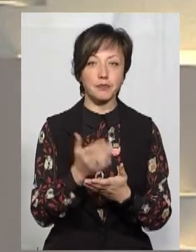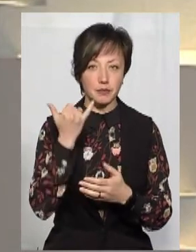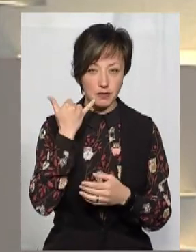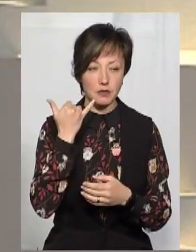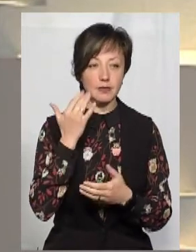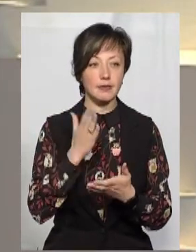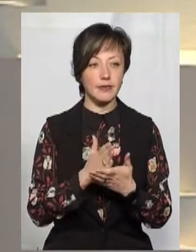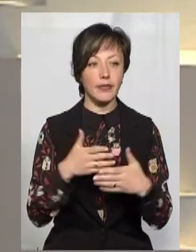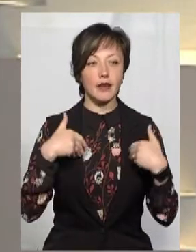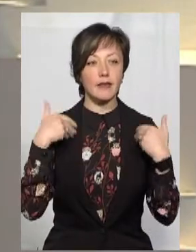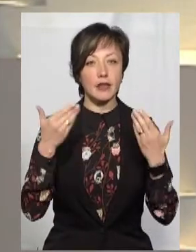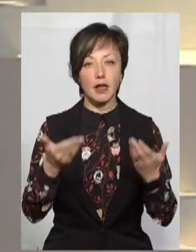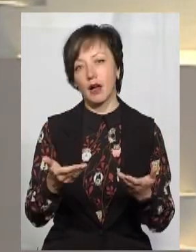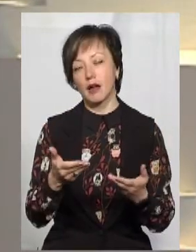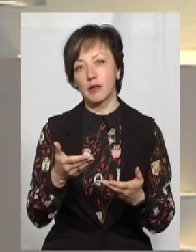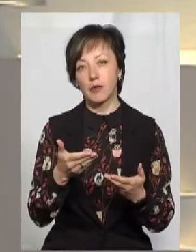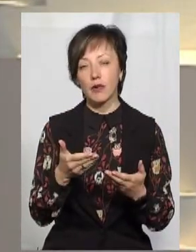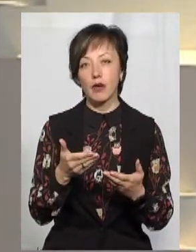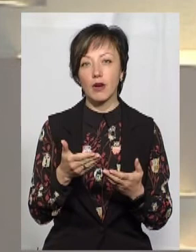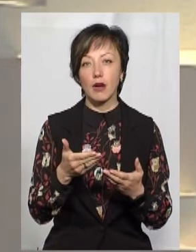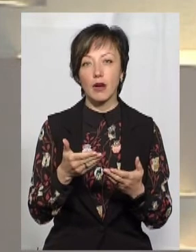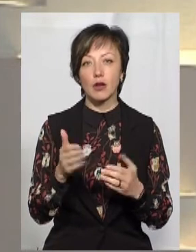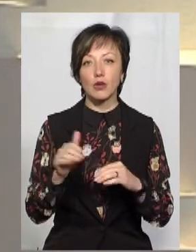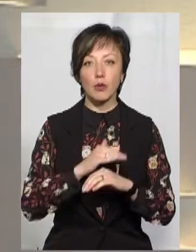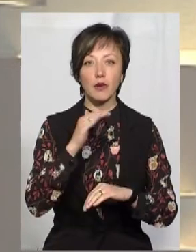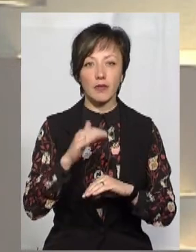Ага. Вітаємо. Вітаємо, Тетяна. Добрий вечір.